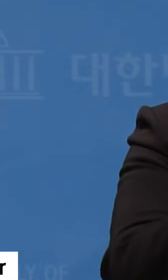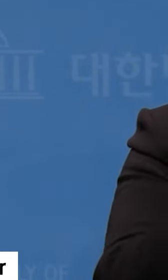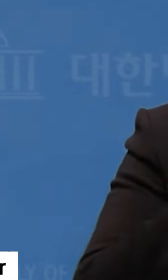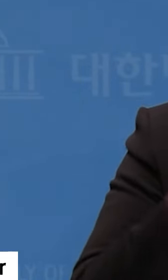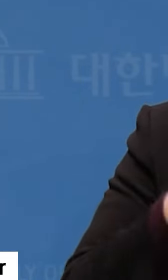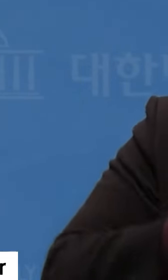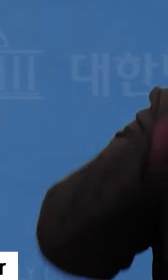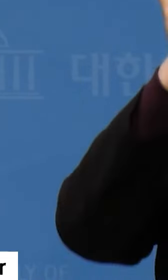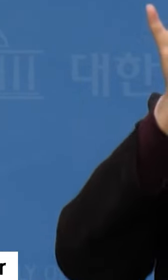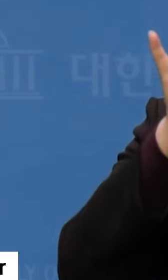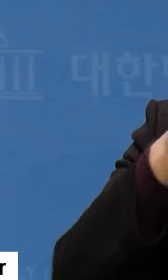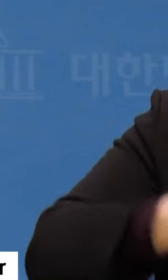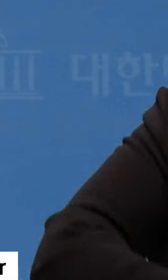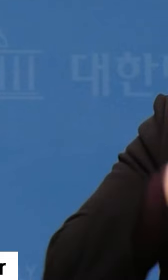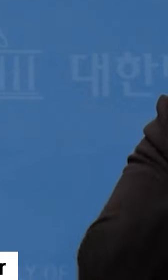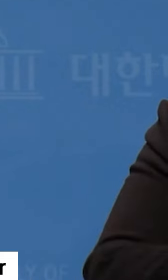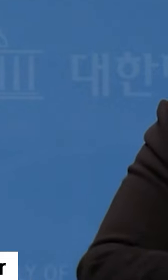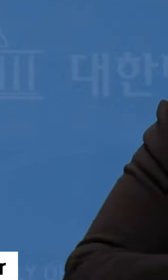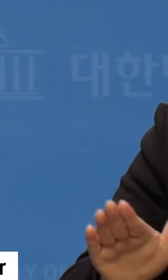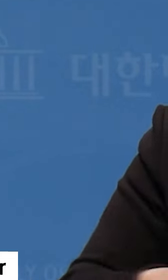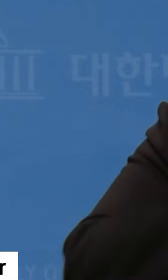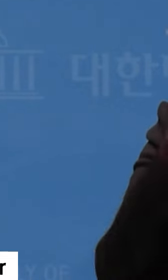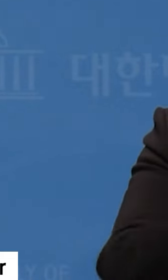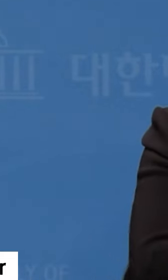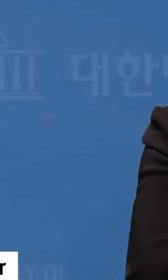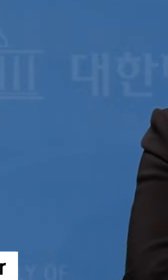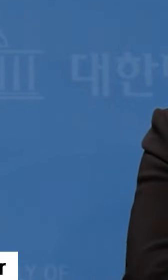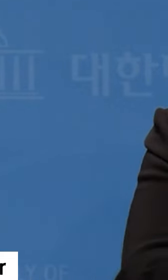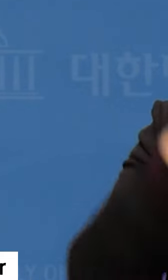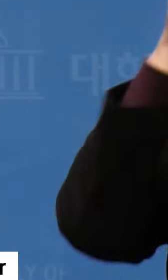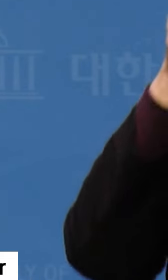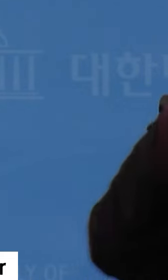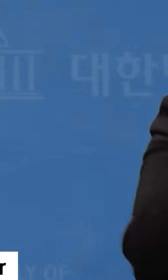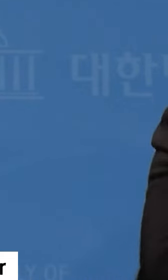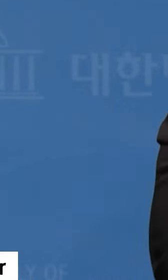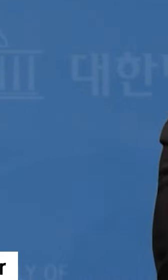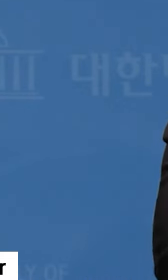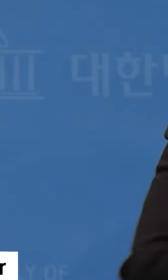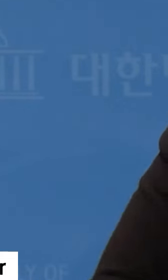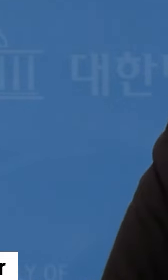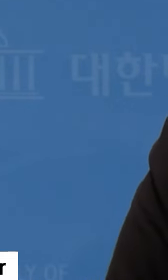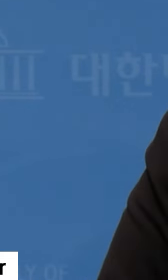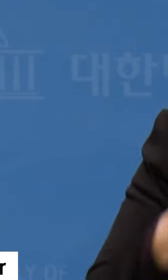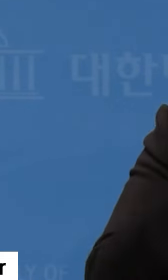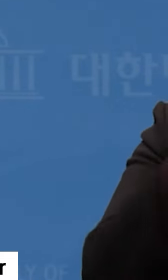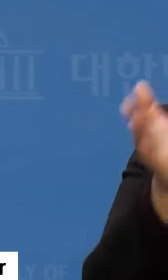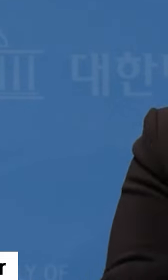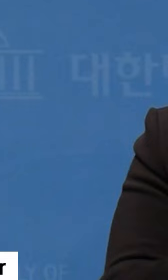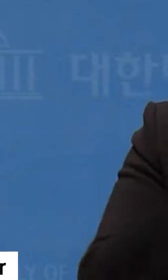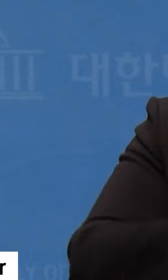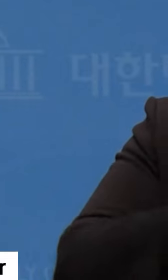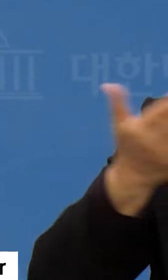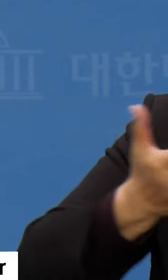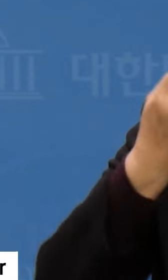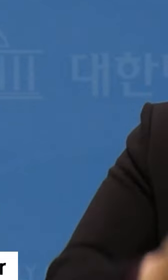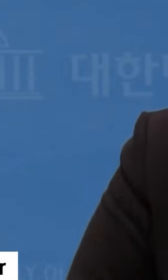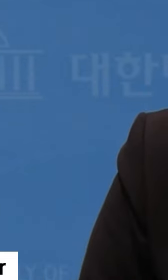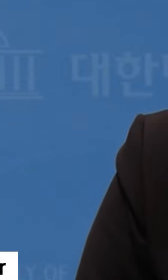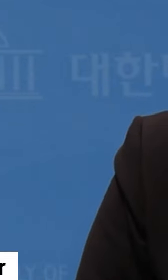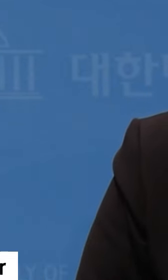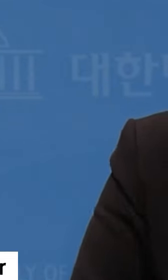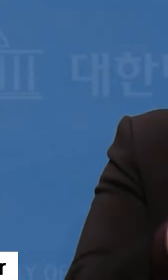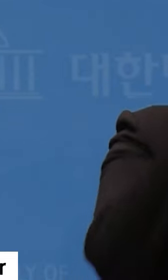저부터 속 시원하게 내려놓겠습니다. 현재 민주당은 할 일이 많습니다. 현 정부에